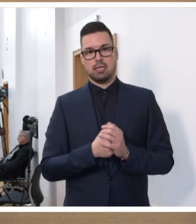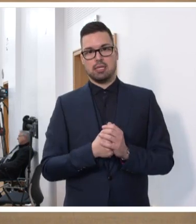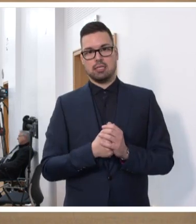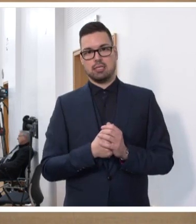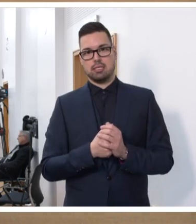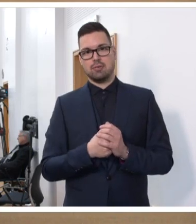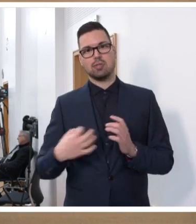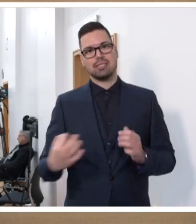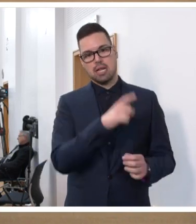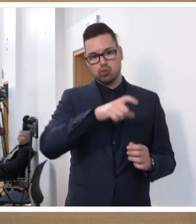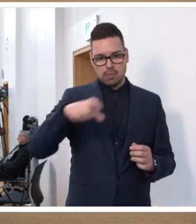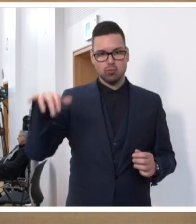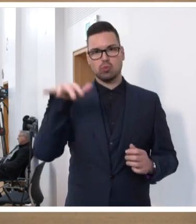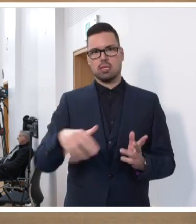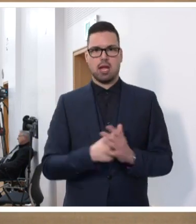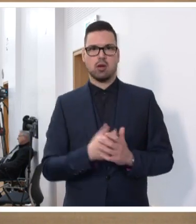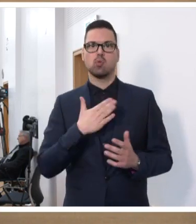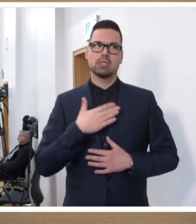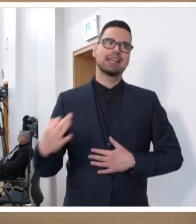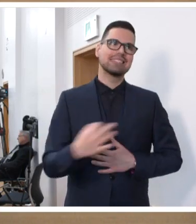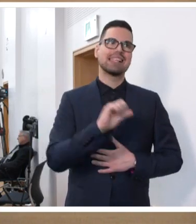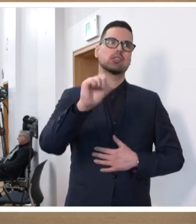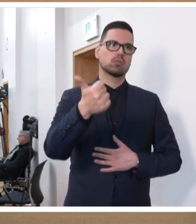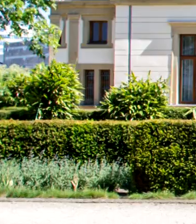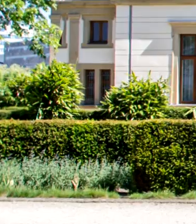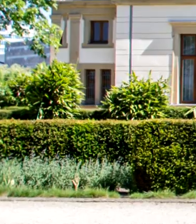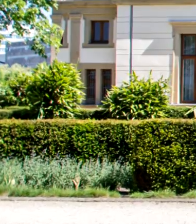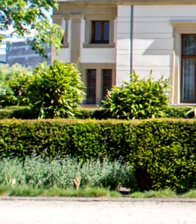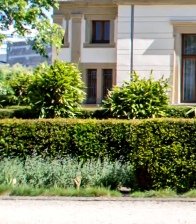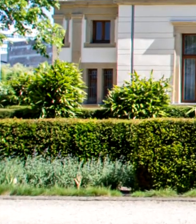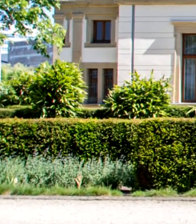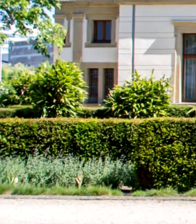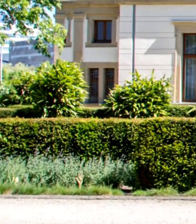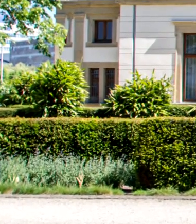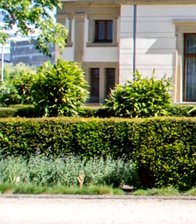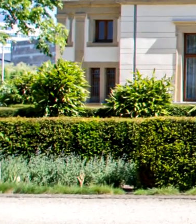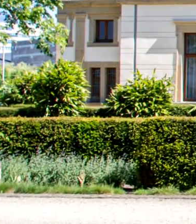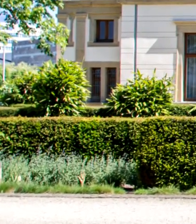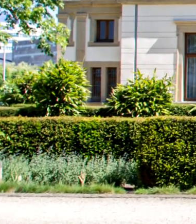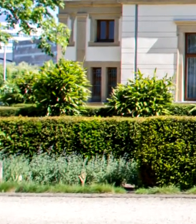wiederzufinden ist. Unser Saarland zuerst, Deutschland aber normal. Ich danke.